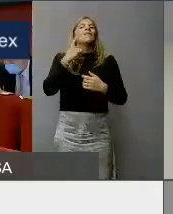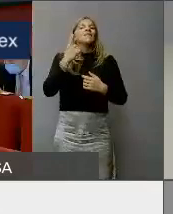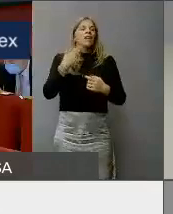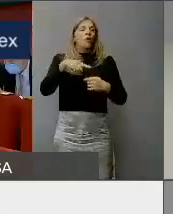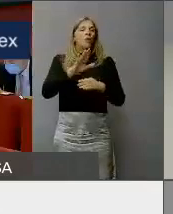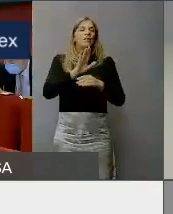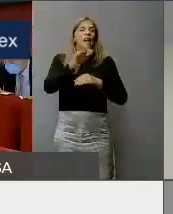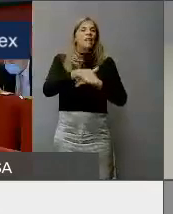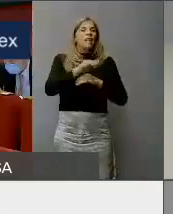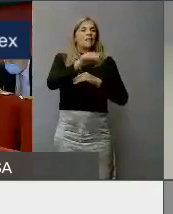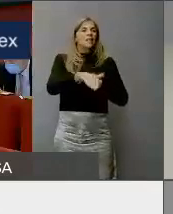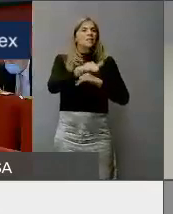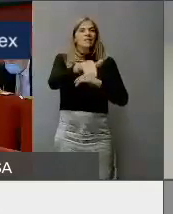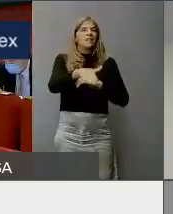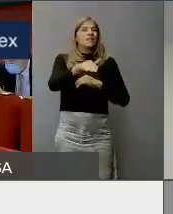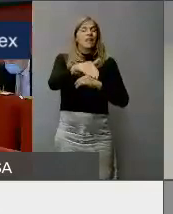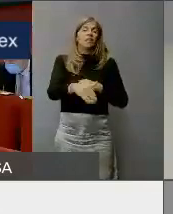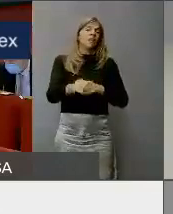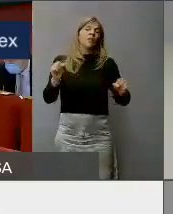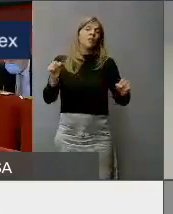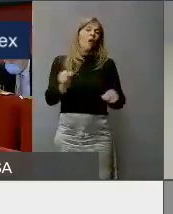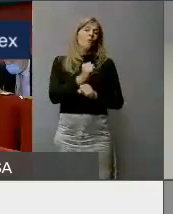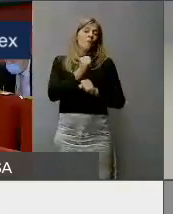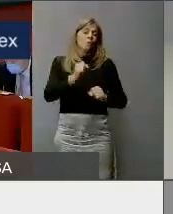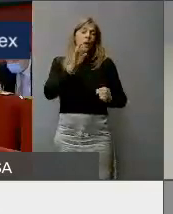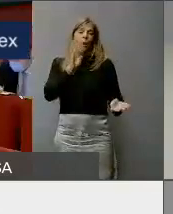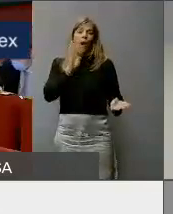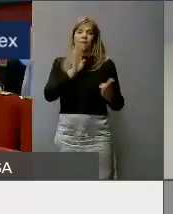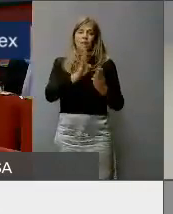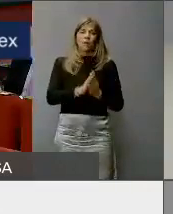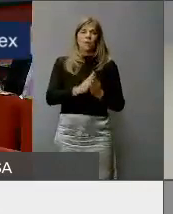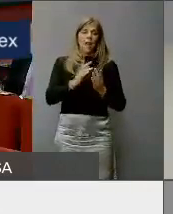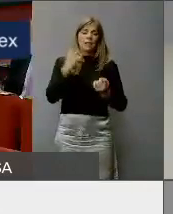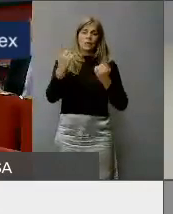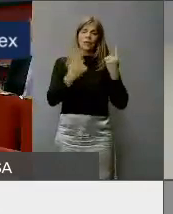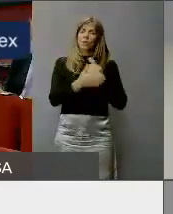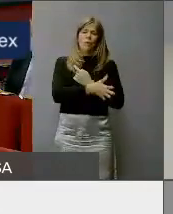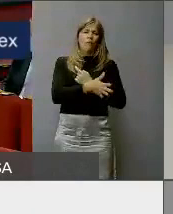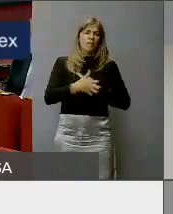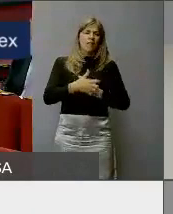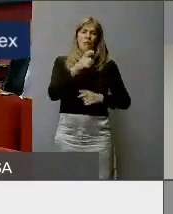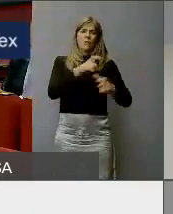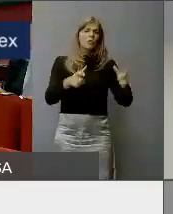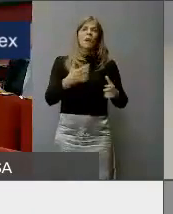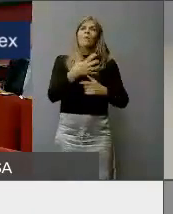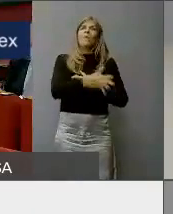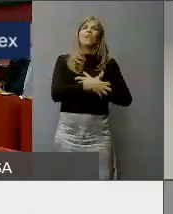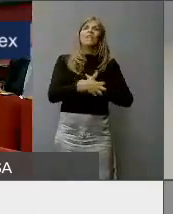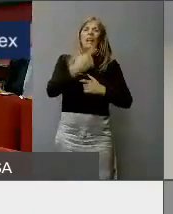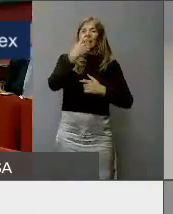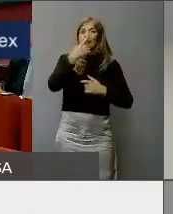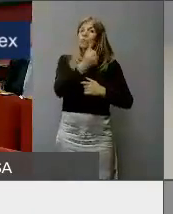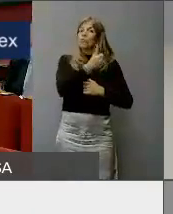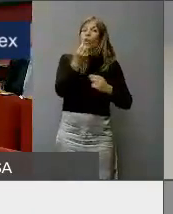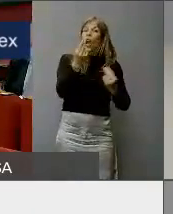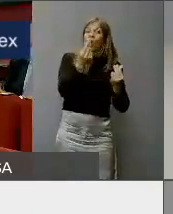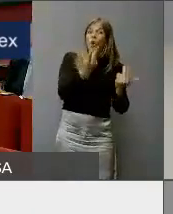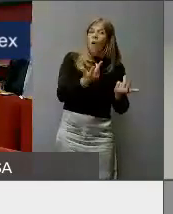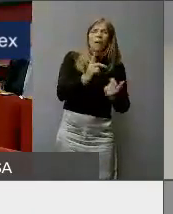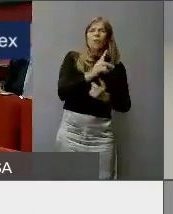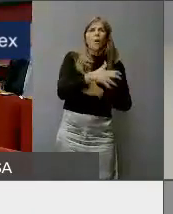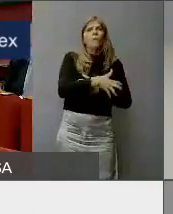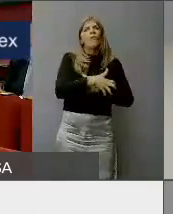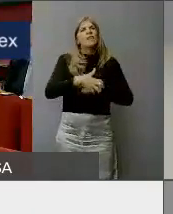a quella che è la povertà della vite di persone che erano povertà a volte non solo economica ma povertà di